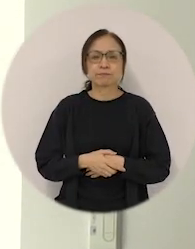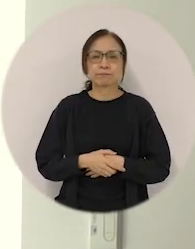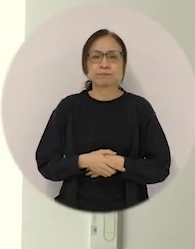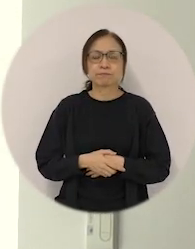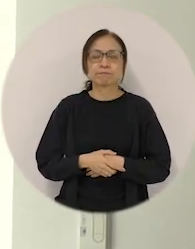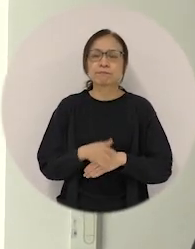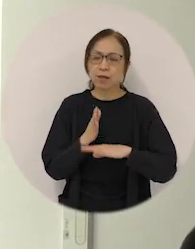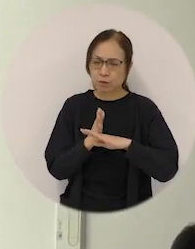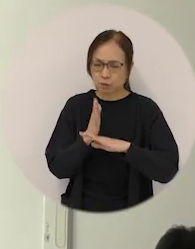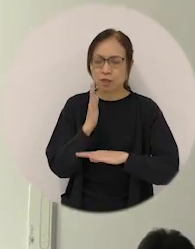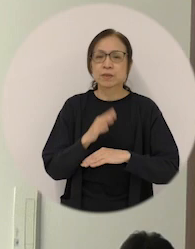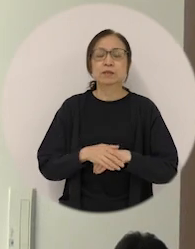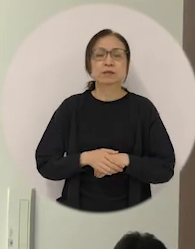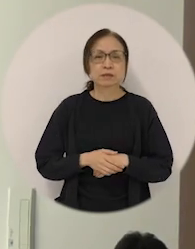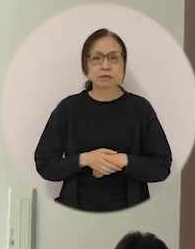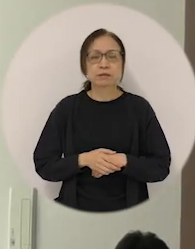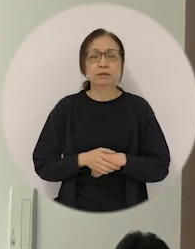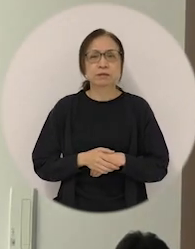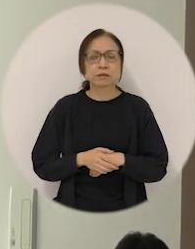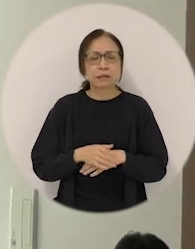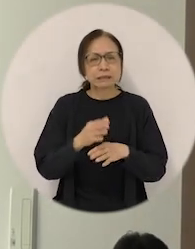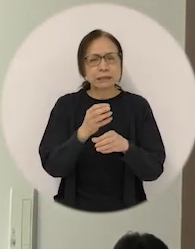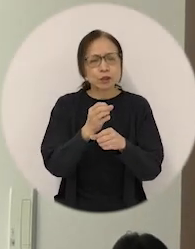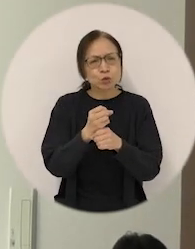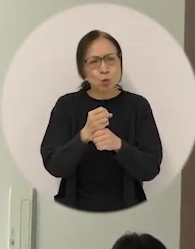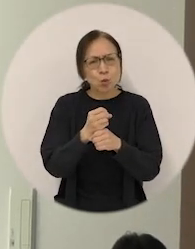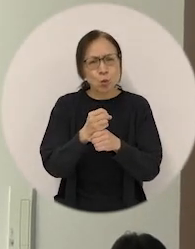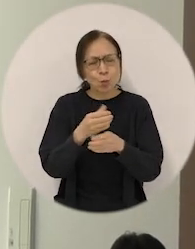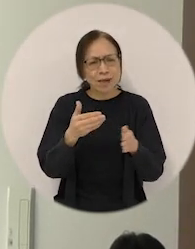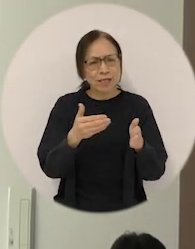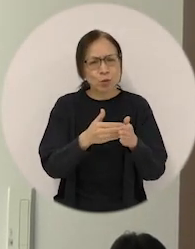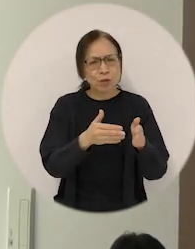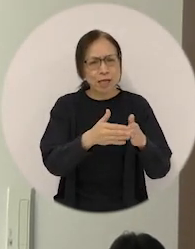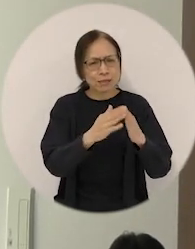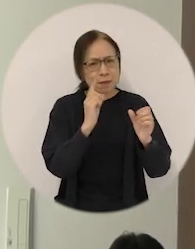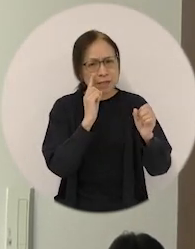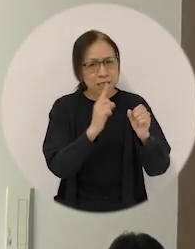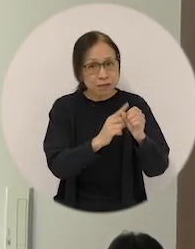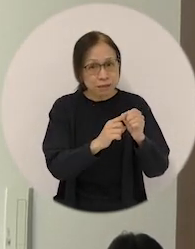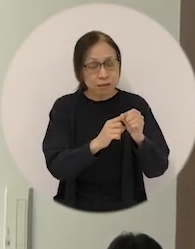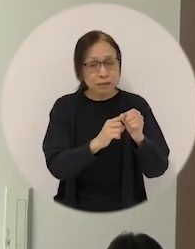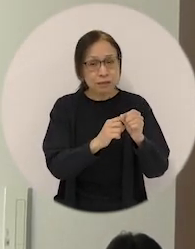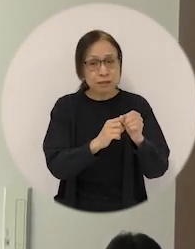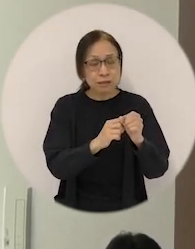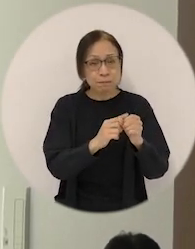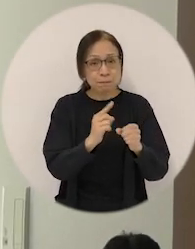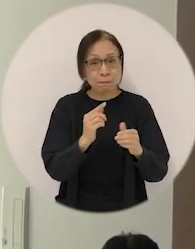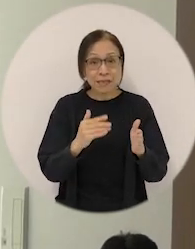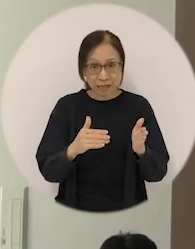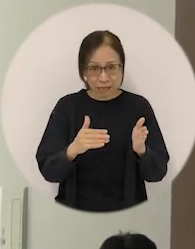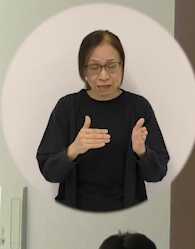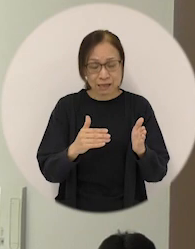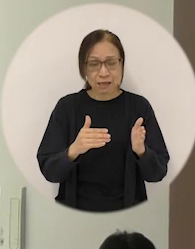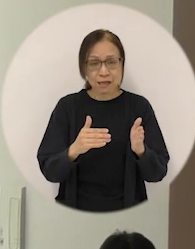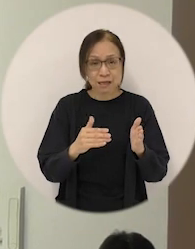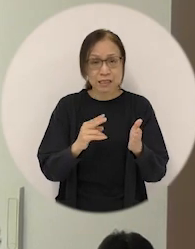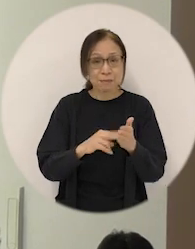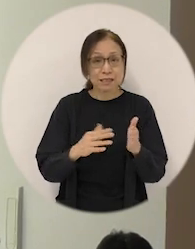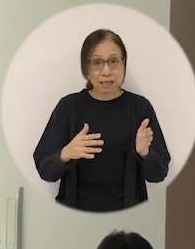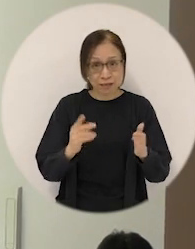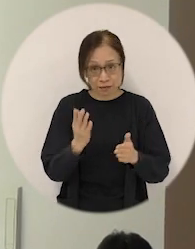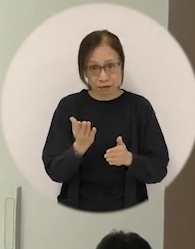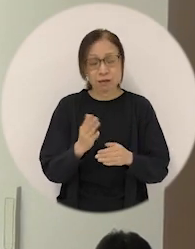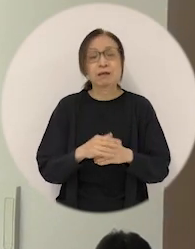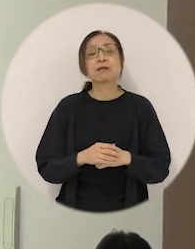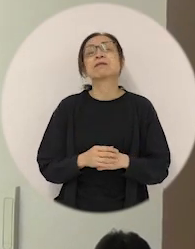ありがとうございます。いつ頃までのこう完成を目指すとか、そういったところもまだ決まっている分というのはござい